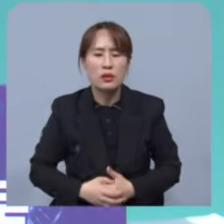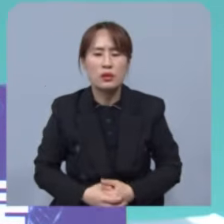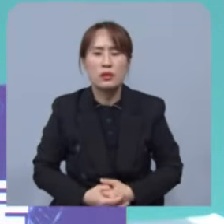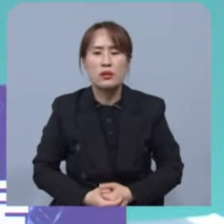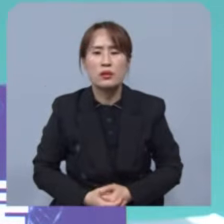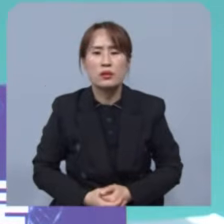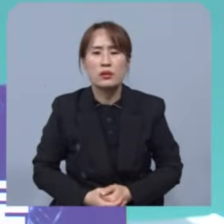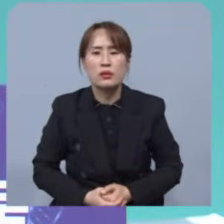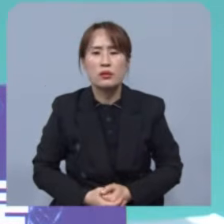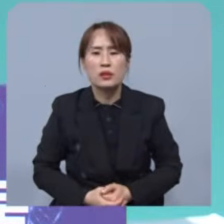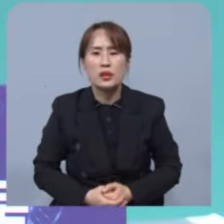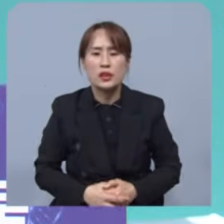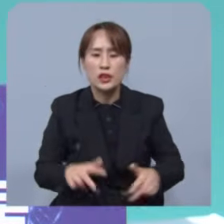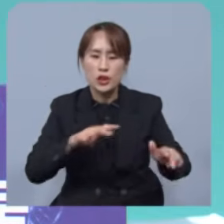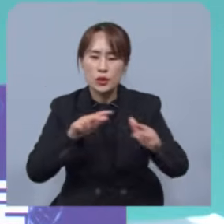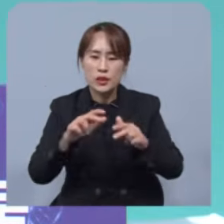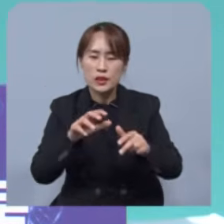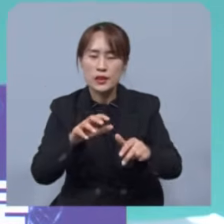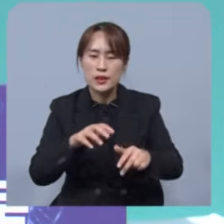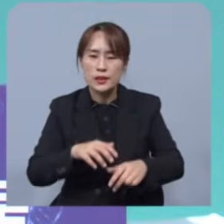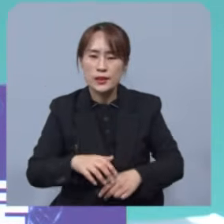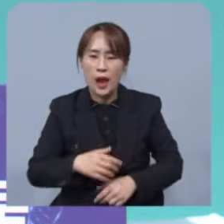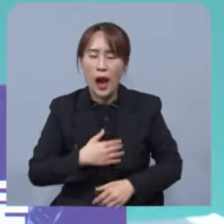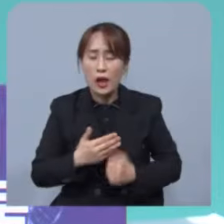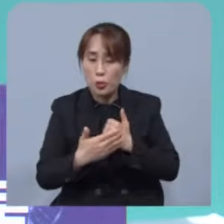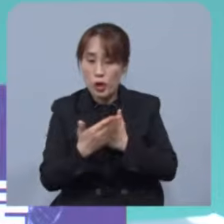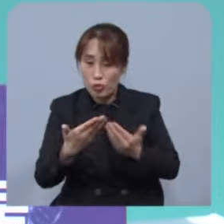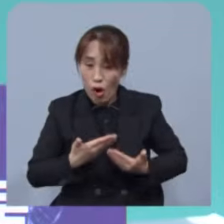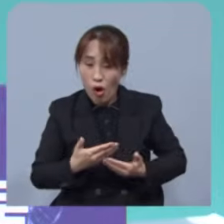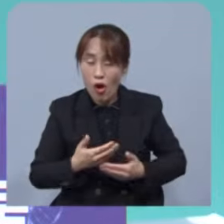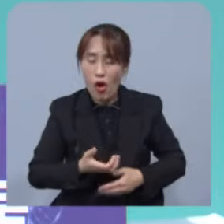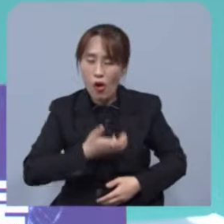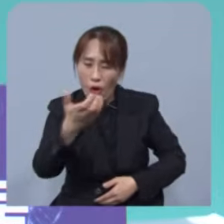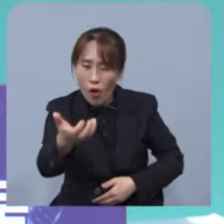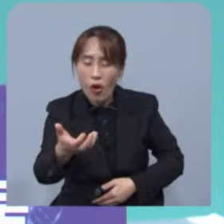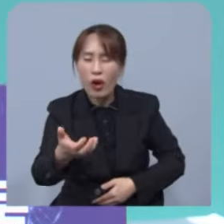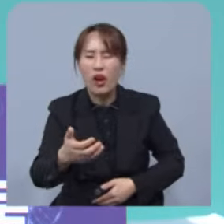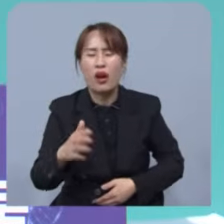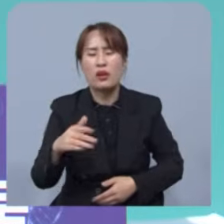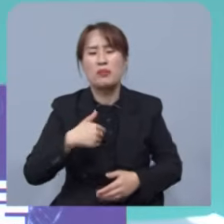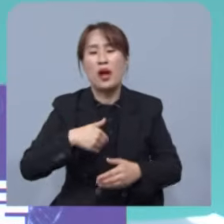여기저기 우리가 정치적 요소를 고려하면 사실 많이 나누면 표는 되거든요.